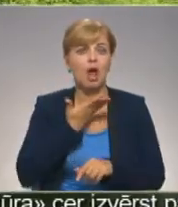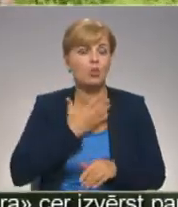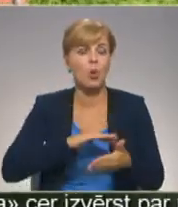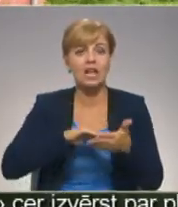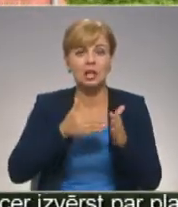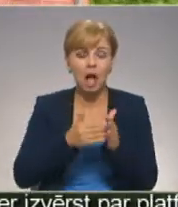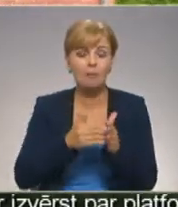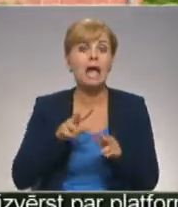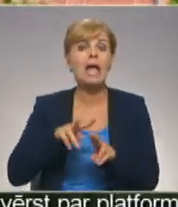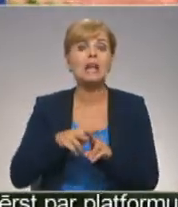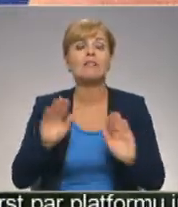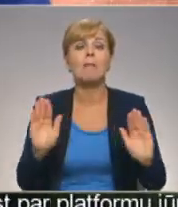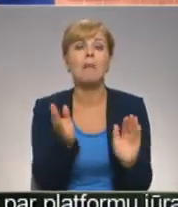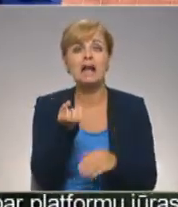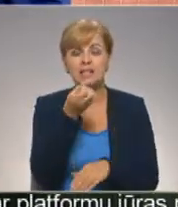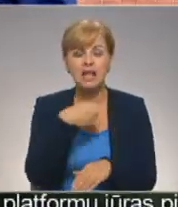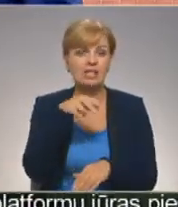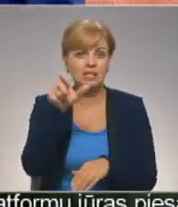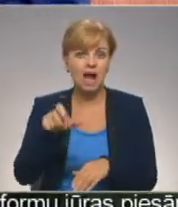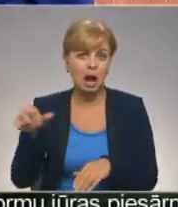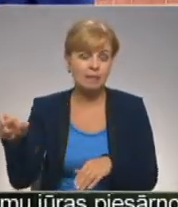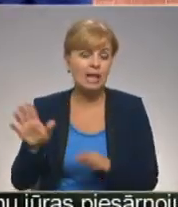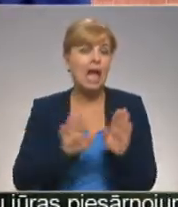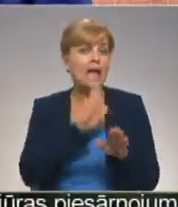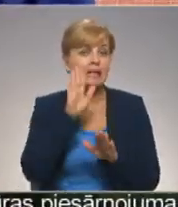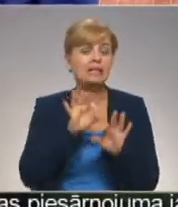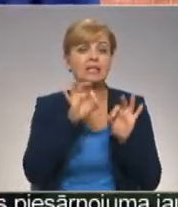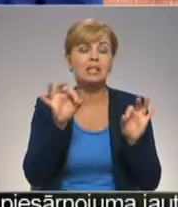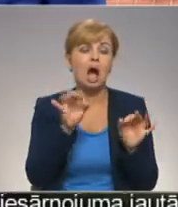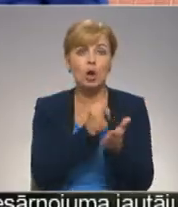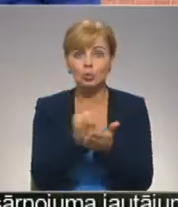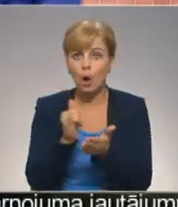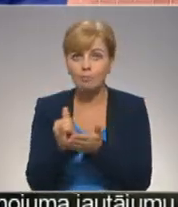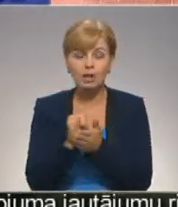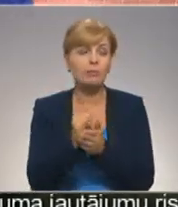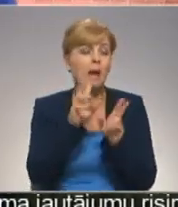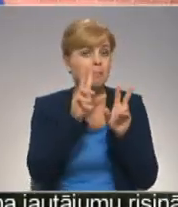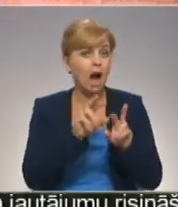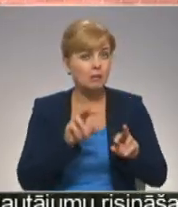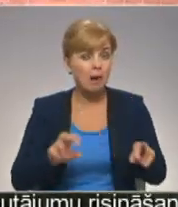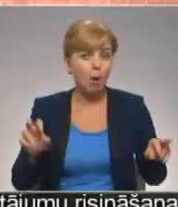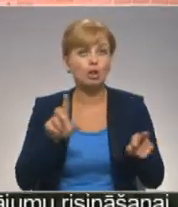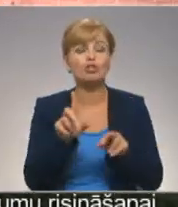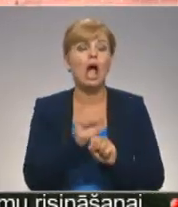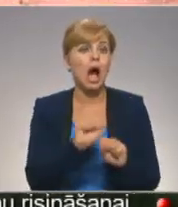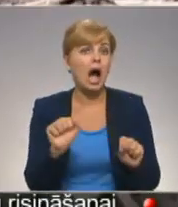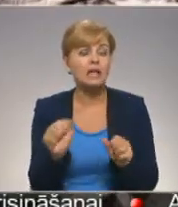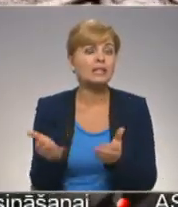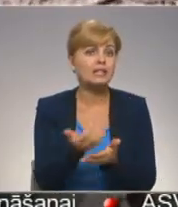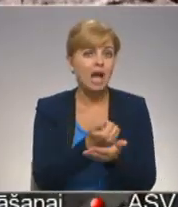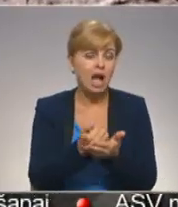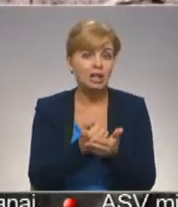Jelgavas pievārtes mazdārziņu saimniekiem šovasar arī krīts sāks ar rūpīgu savu dārziņu apsekošanu, lai pēc iespējas ātrāk